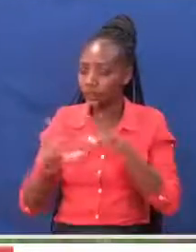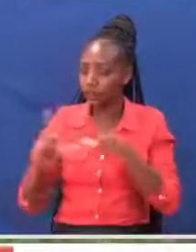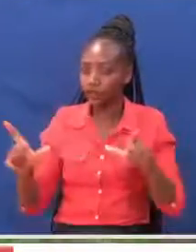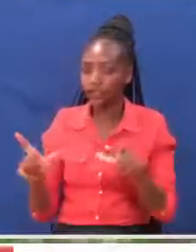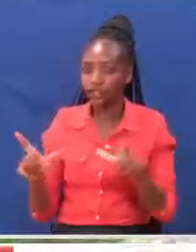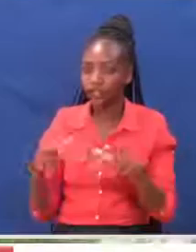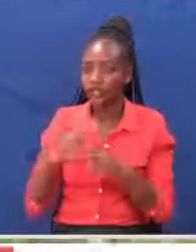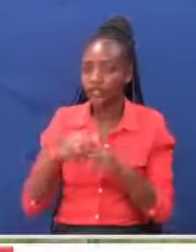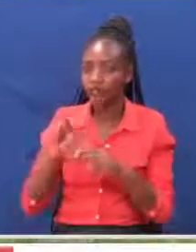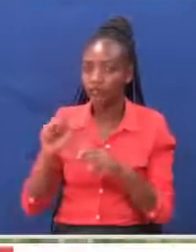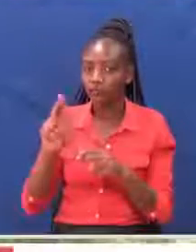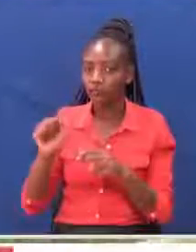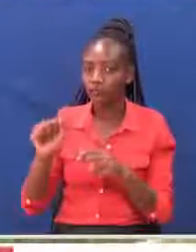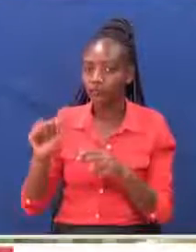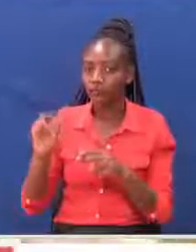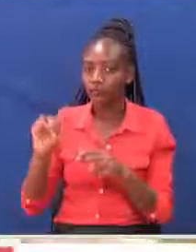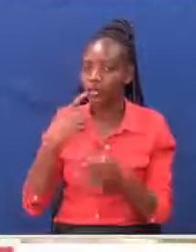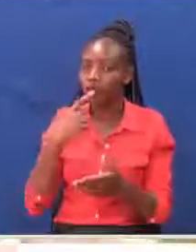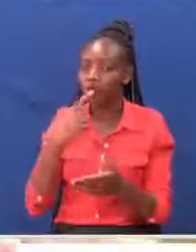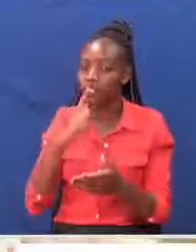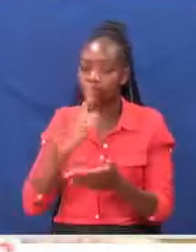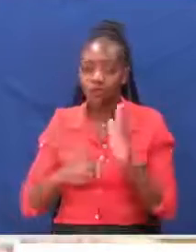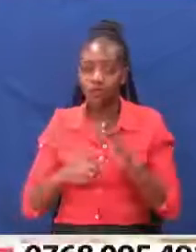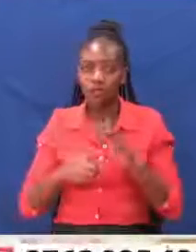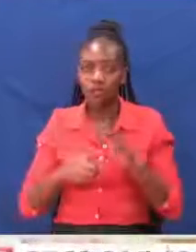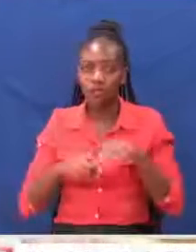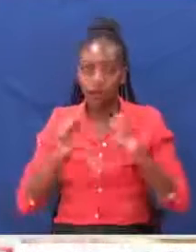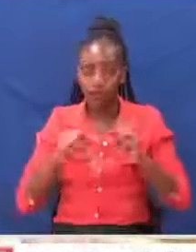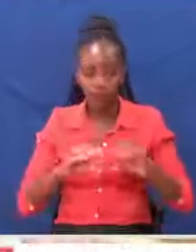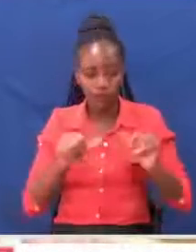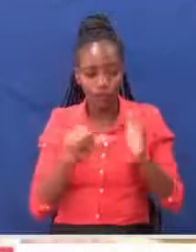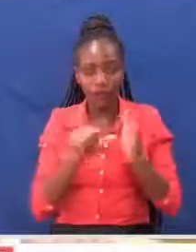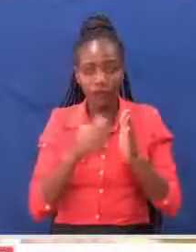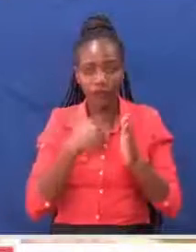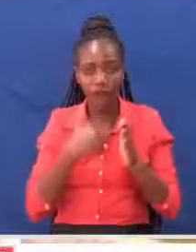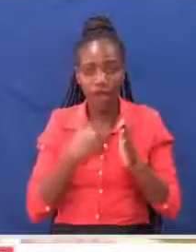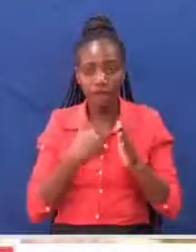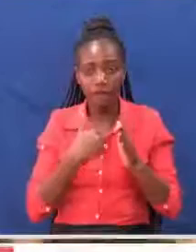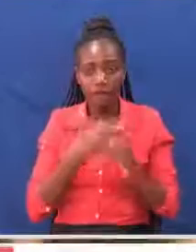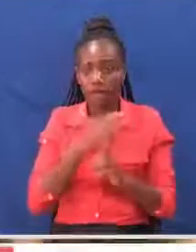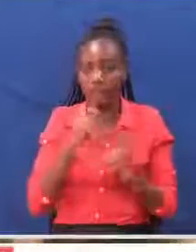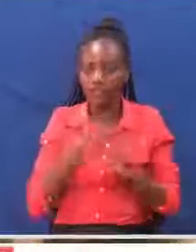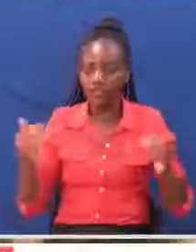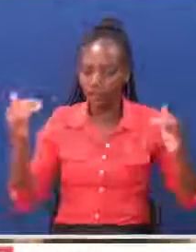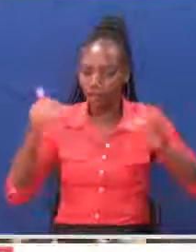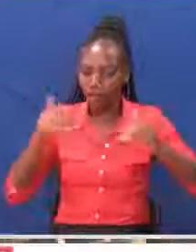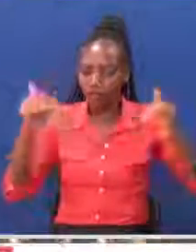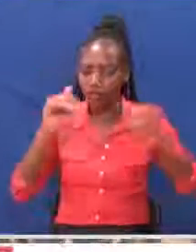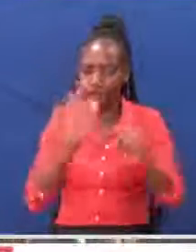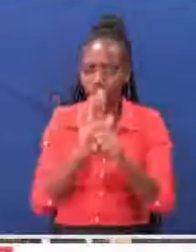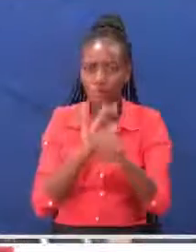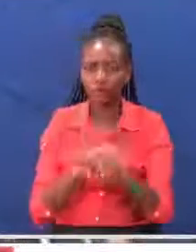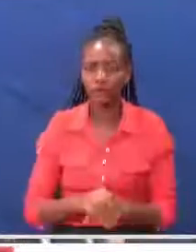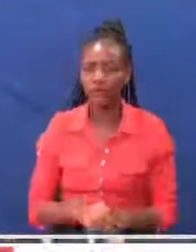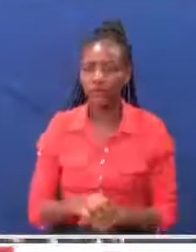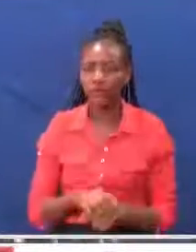Nzoia, Susan Ngera ametaja ujenzi huo kama utakaosuluhisha tatizo la msongamano katika masoko ya mji wa Kitale. So